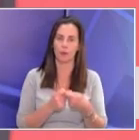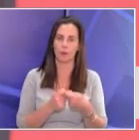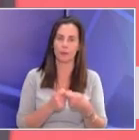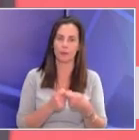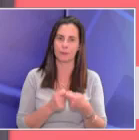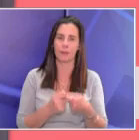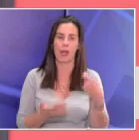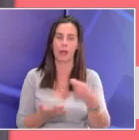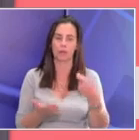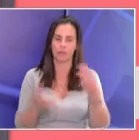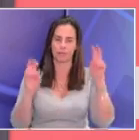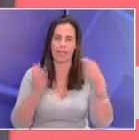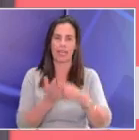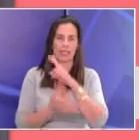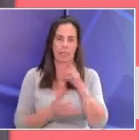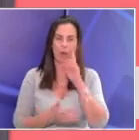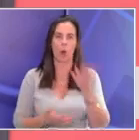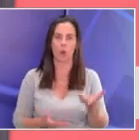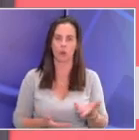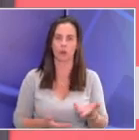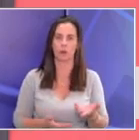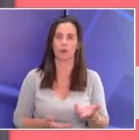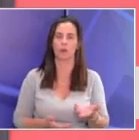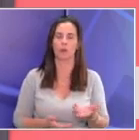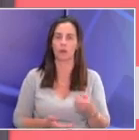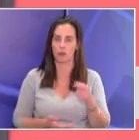כנס אימהות כן. בשוק העבודה,